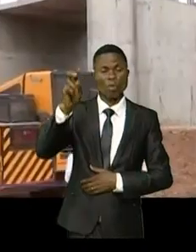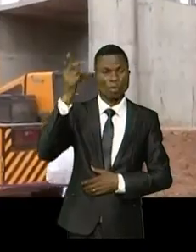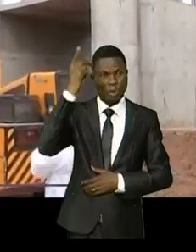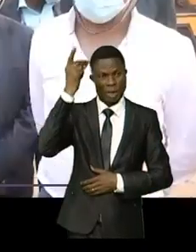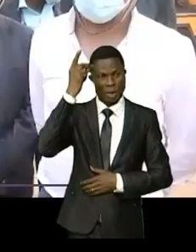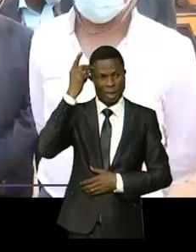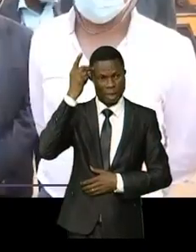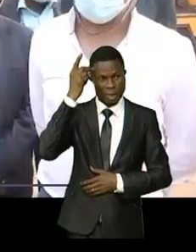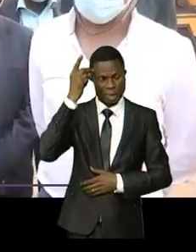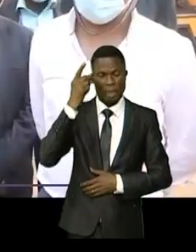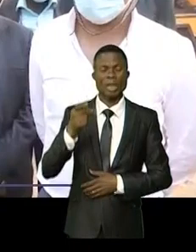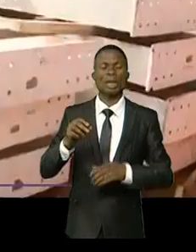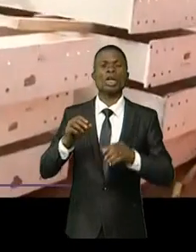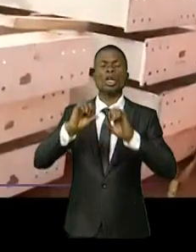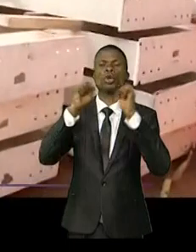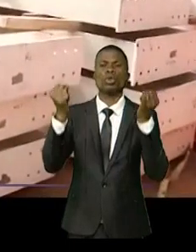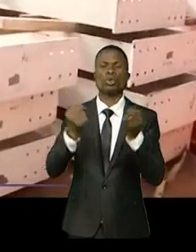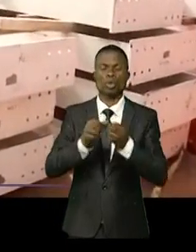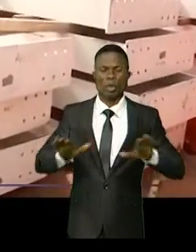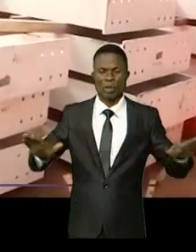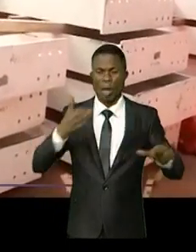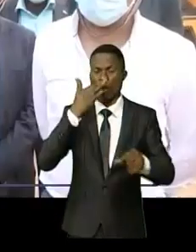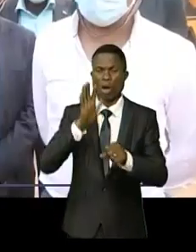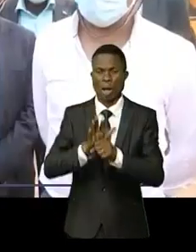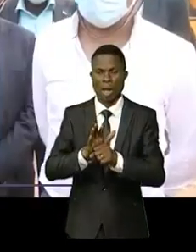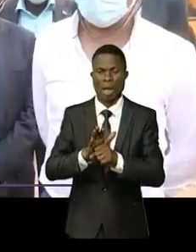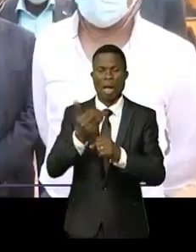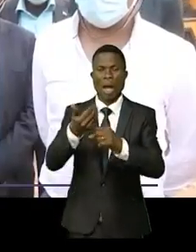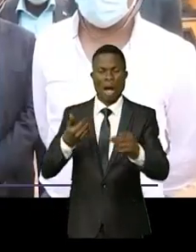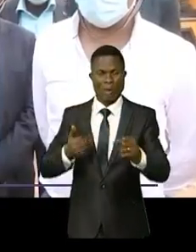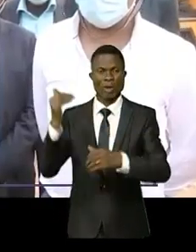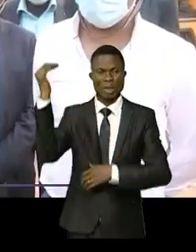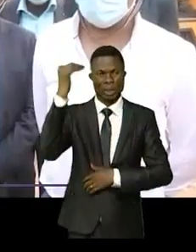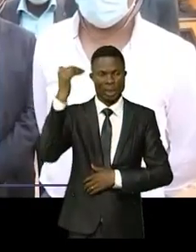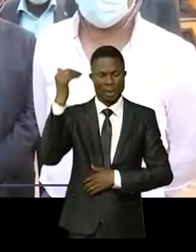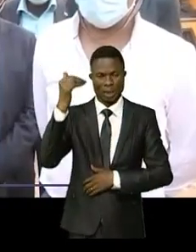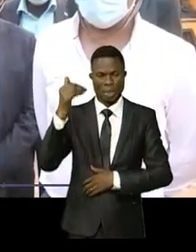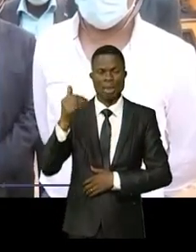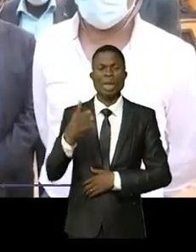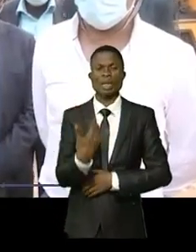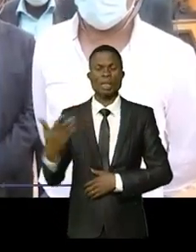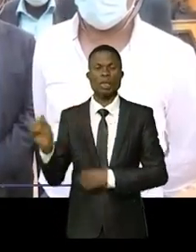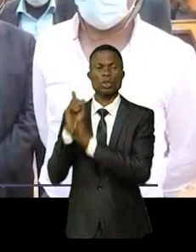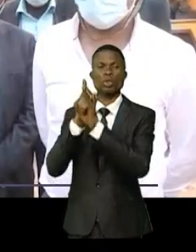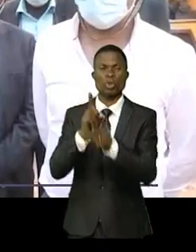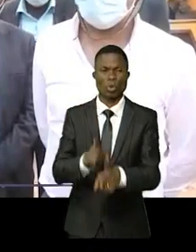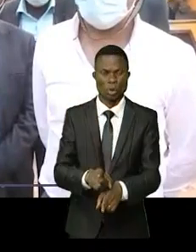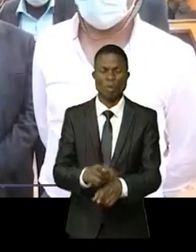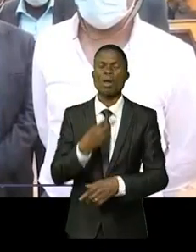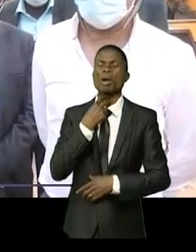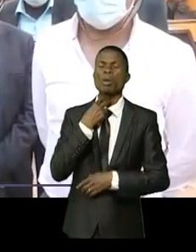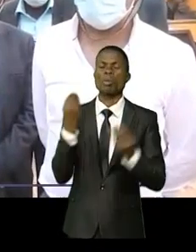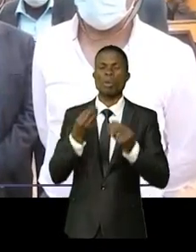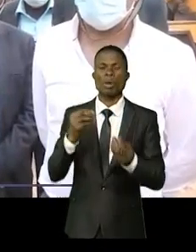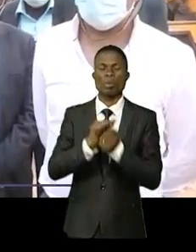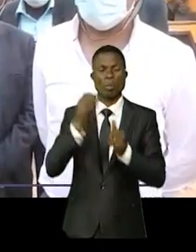PCA de la RVA. Il avait promis avant la fin de l'année, les conteneurs vont commencer à venir parce qu'il était bloqué par